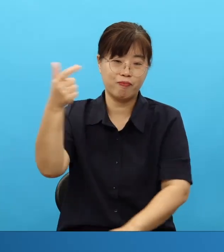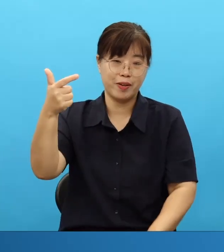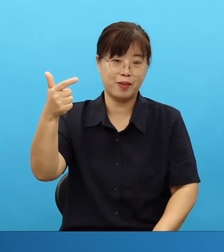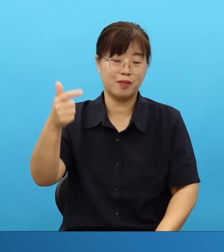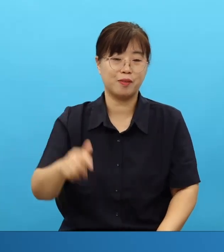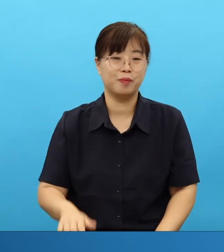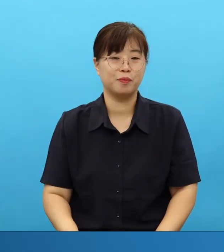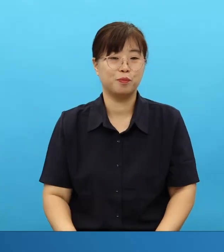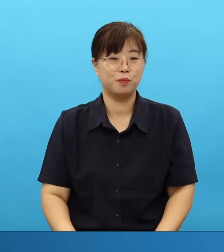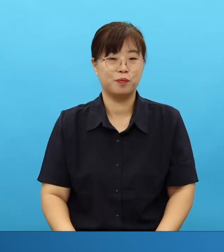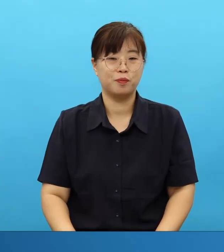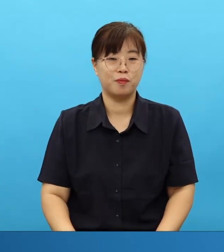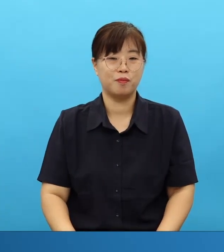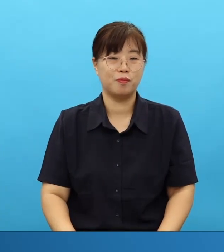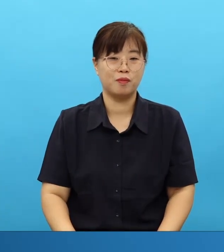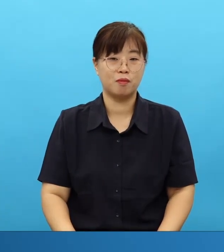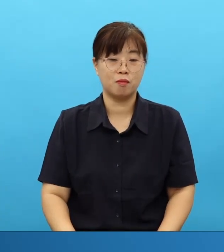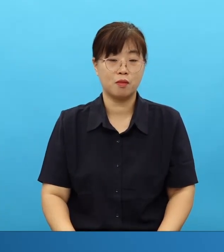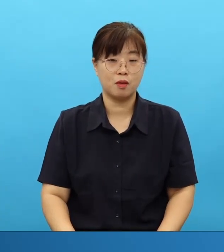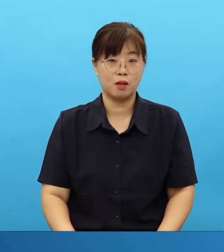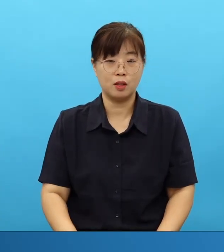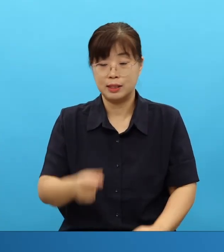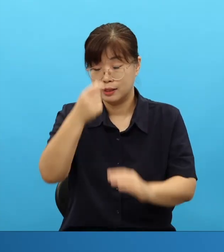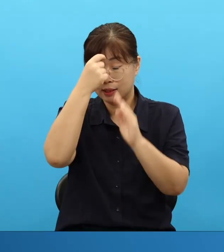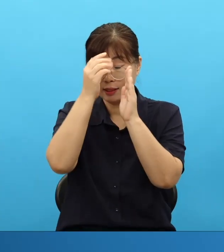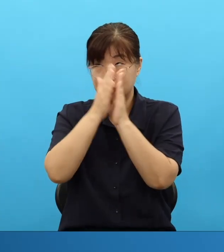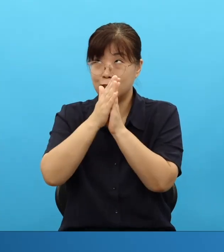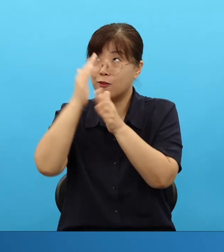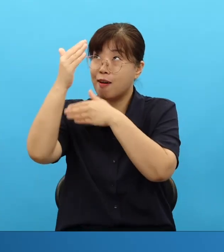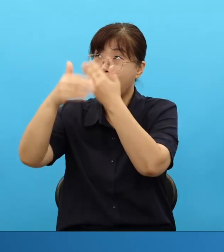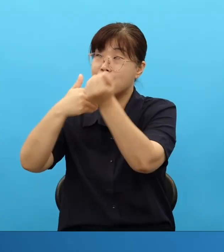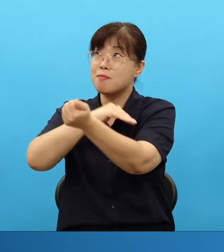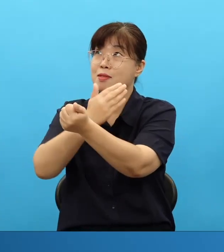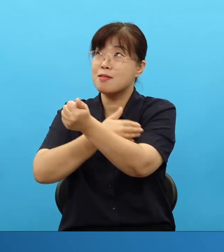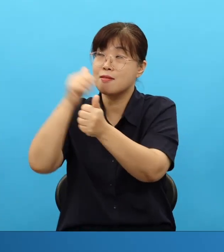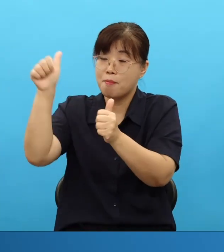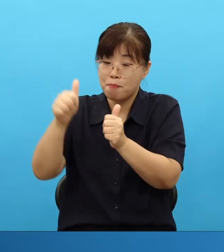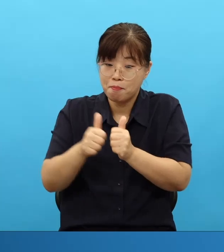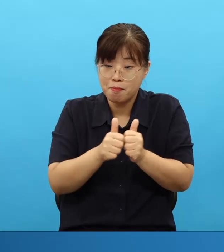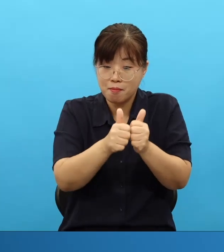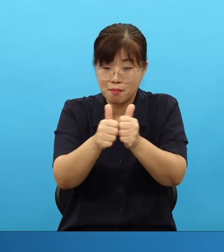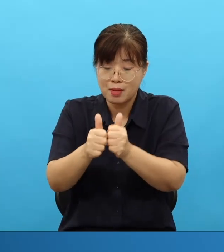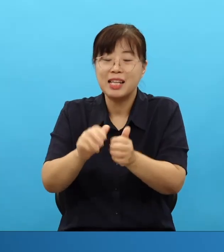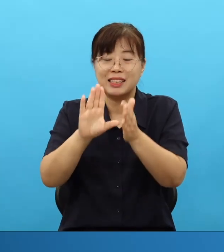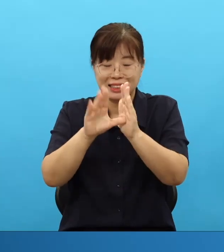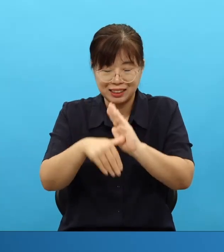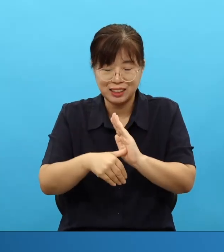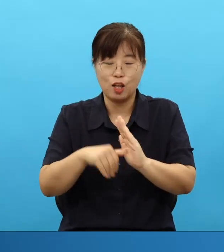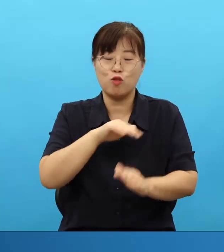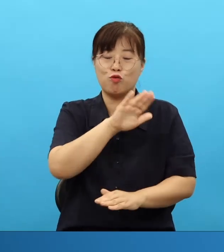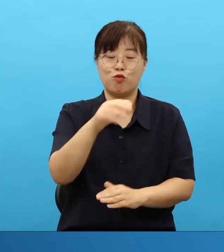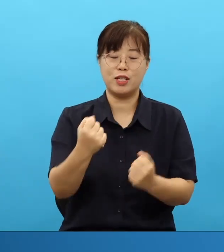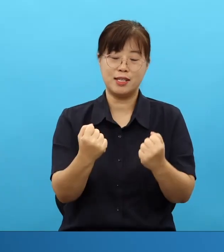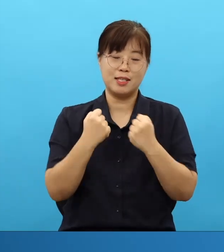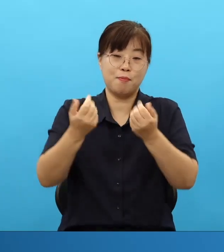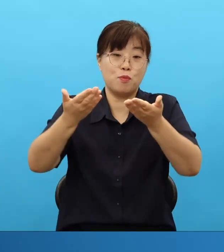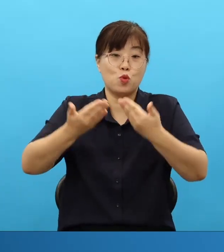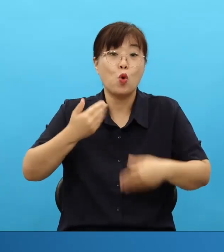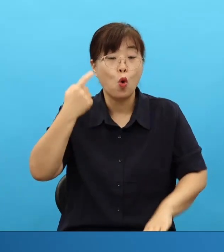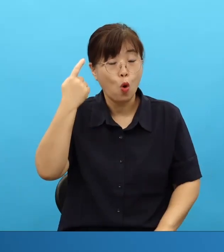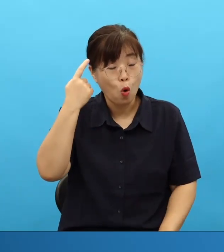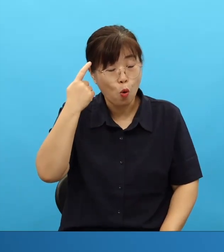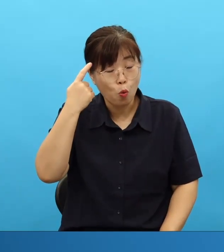하나님이 그때부터 오력을 주실 겁니다 그때부터 공중